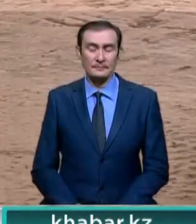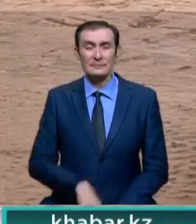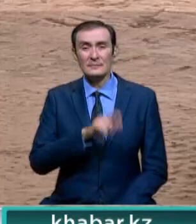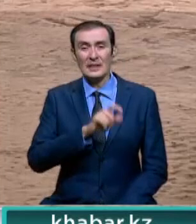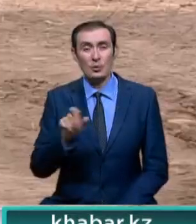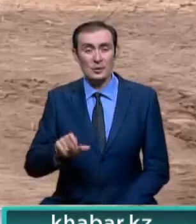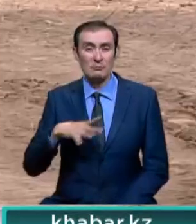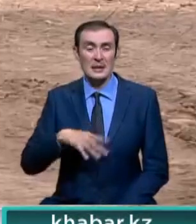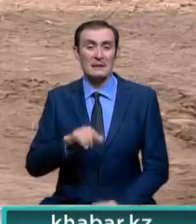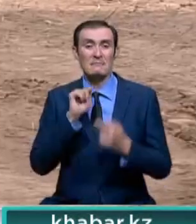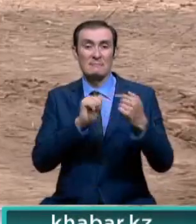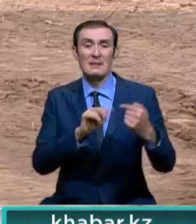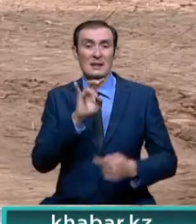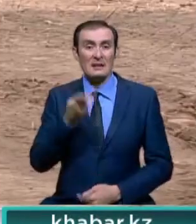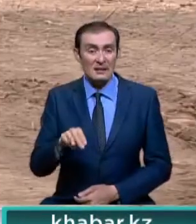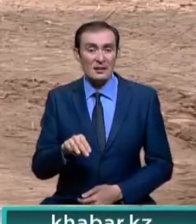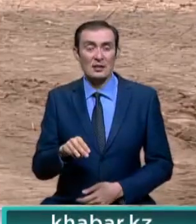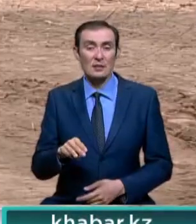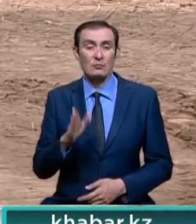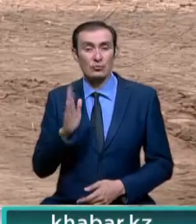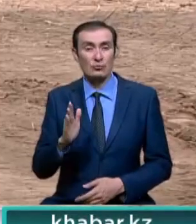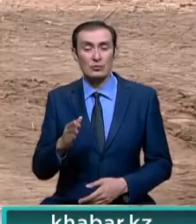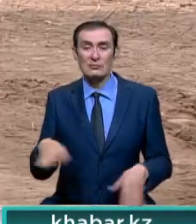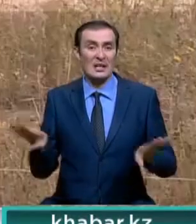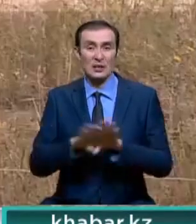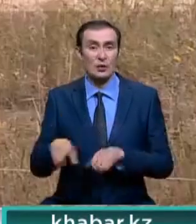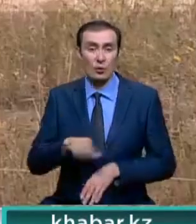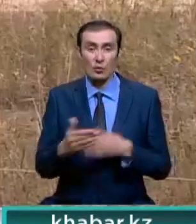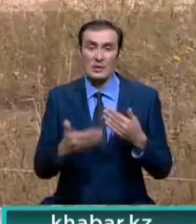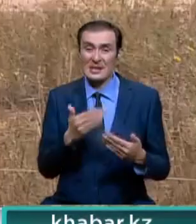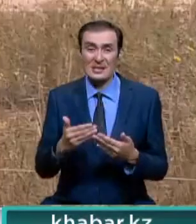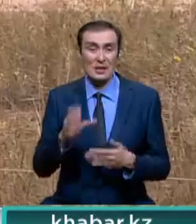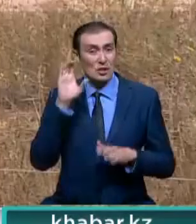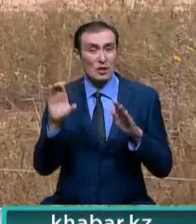сказали твердое «нет» такому соседу и грозятся перекрыть дорогу, если застройщики не